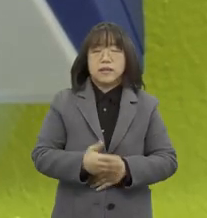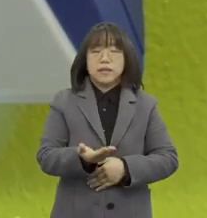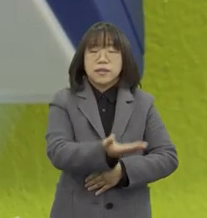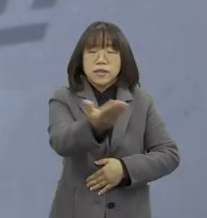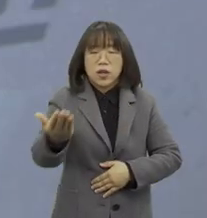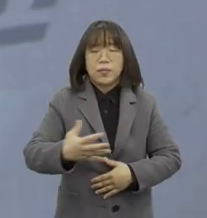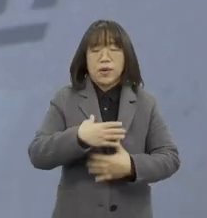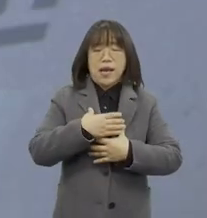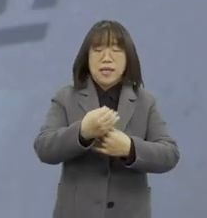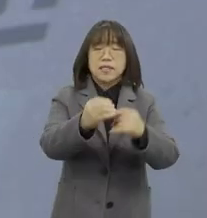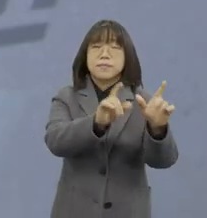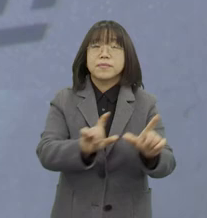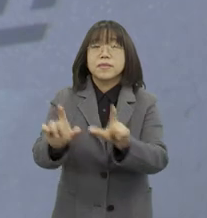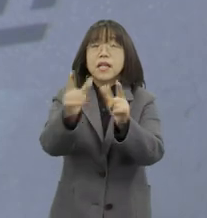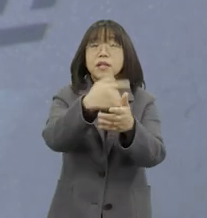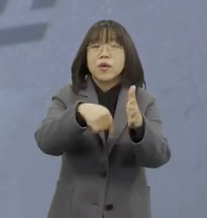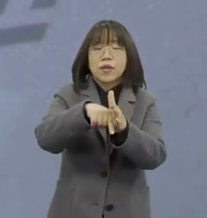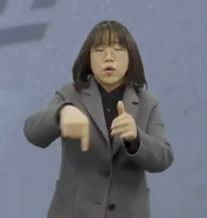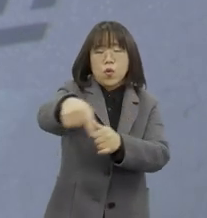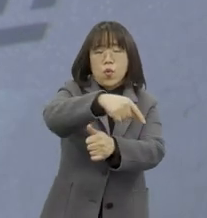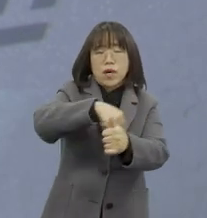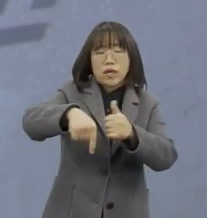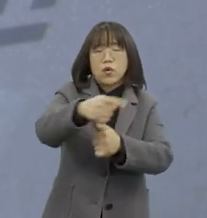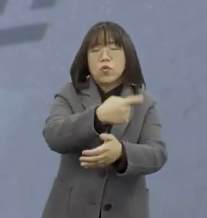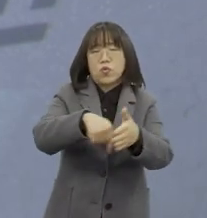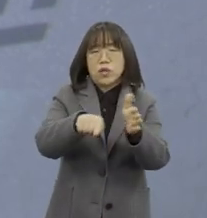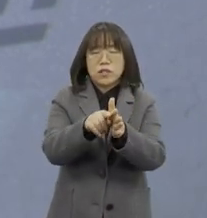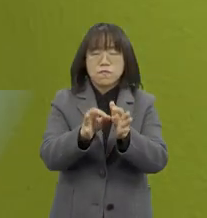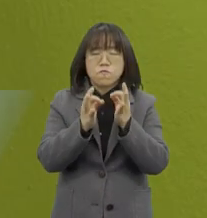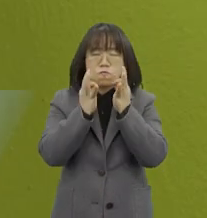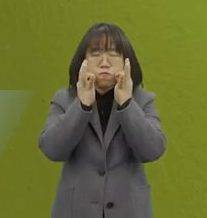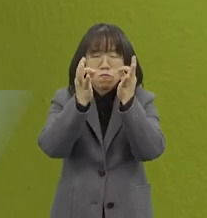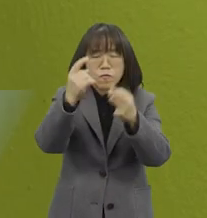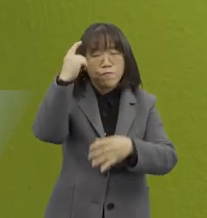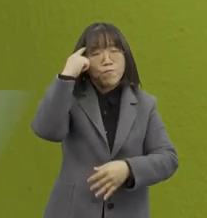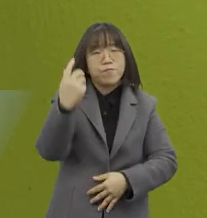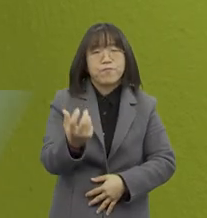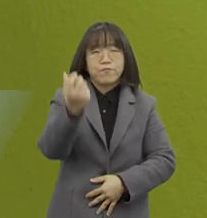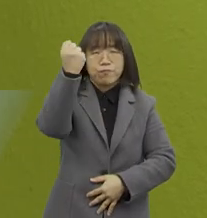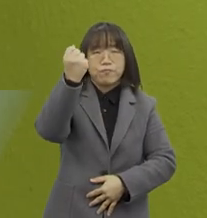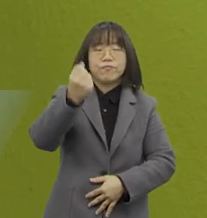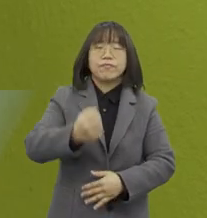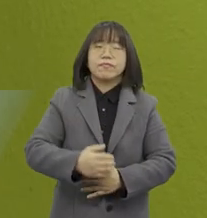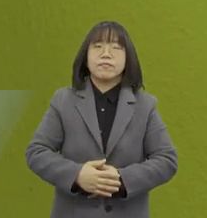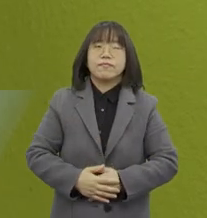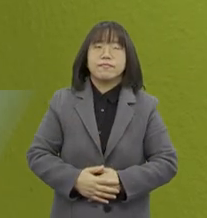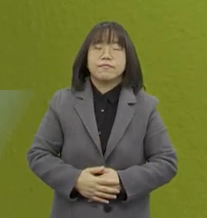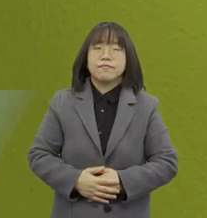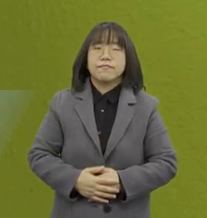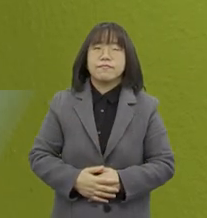등 구민들이 안심하고 생활할 수 있는 환경을 만드는 데 최선을 다한다는 방침입니다.